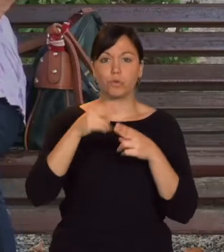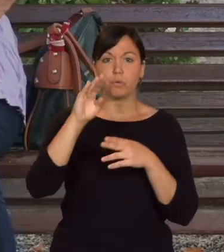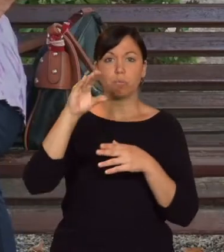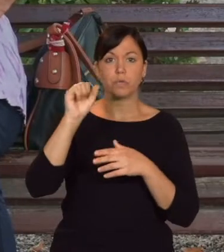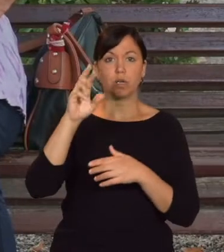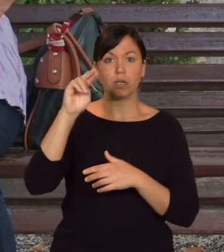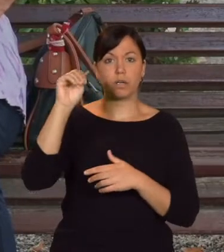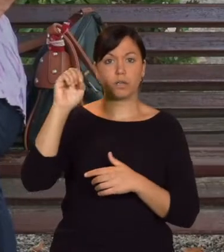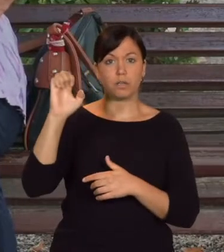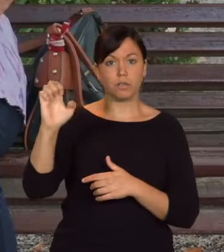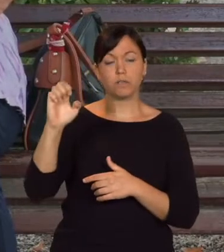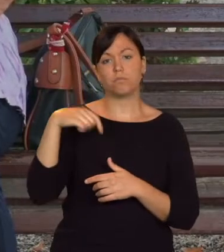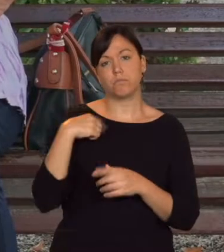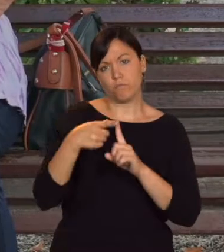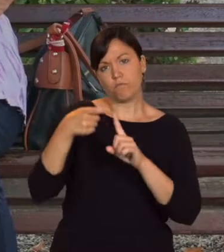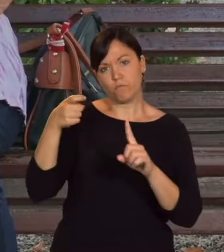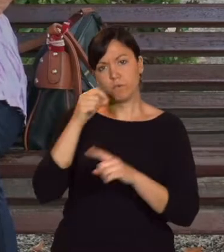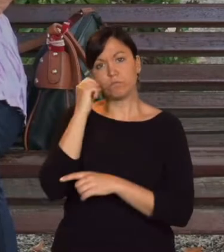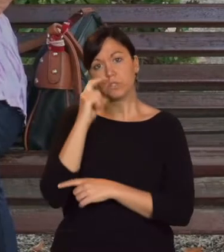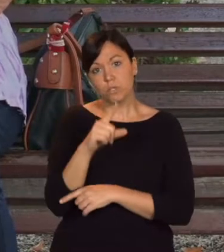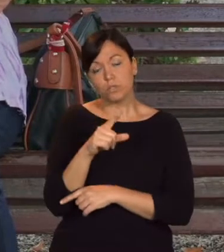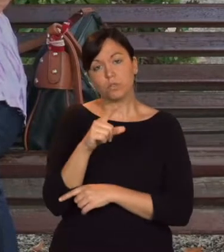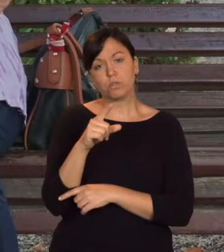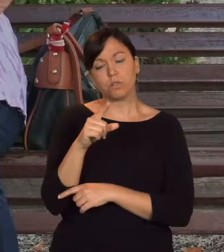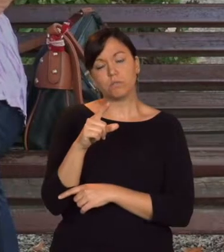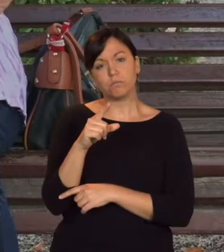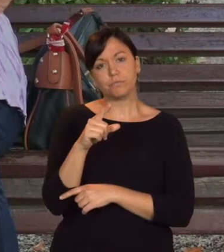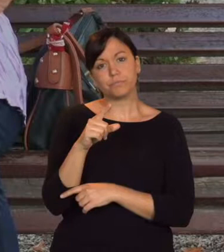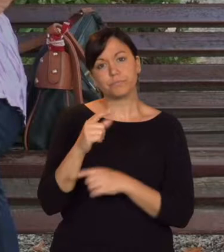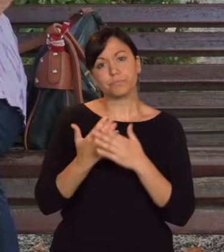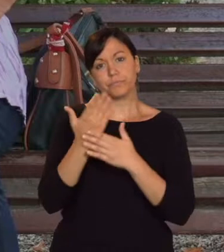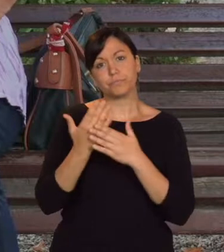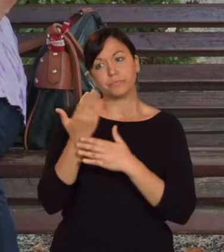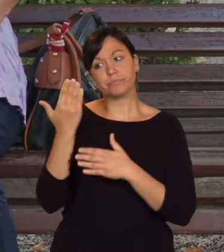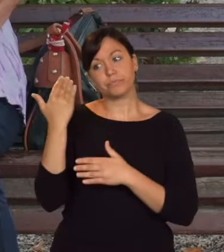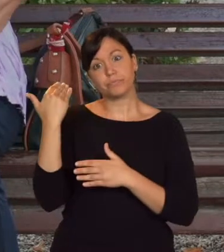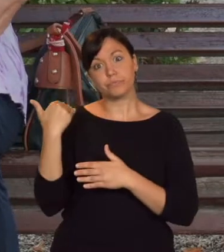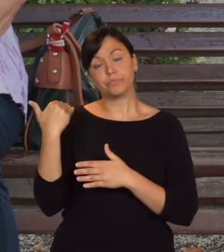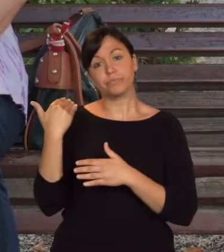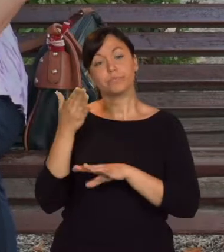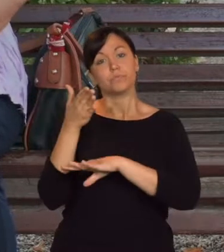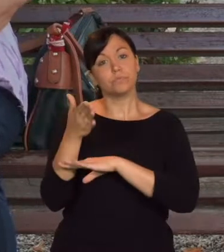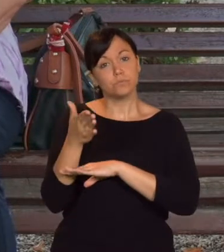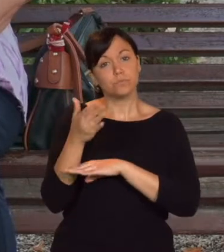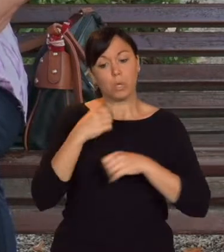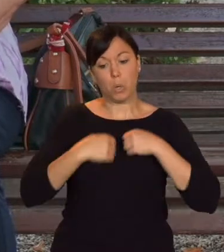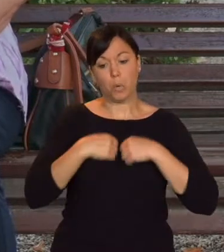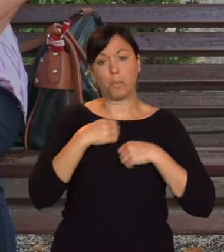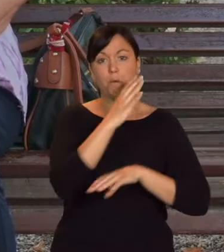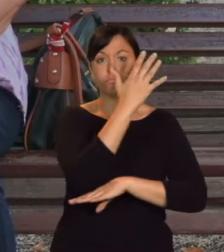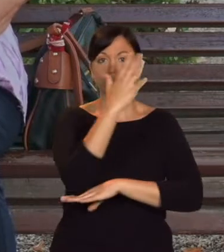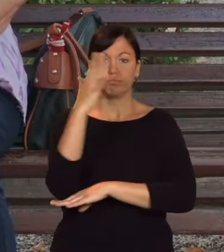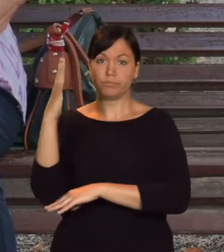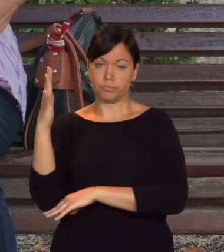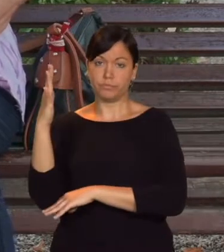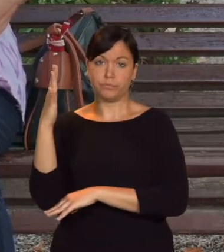Carme, soc de Girona i vam anar ja fa uns dies a un bany de